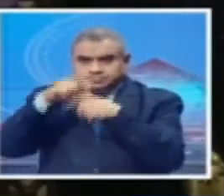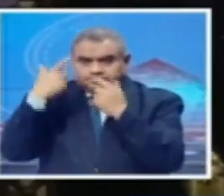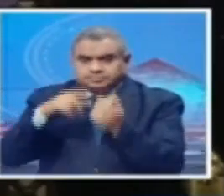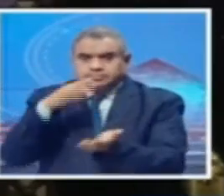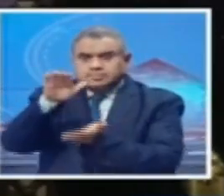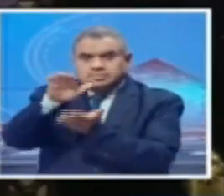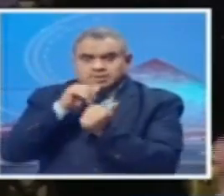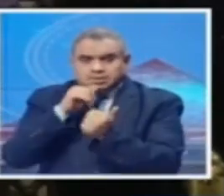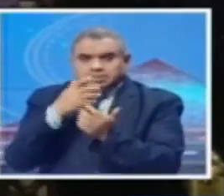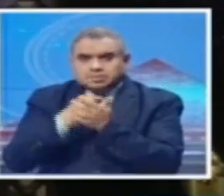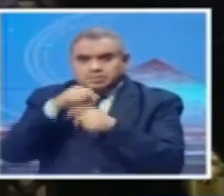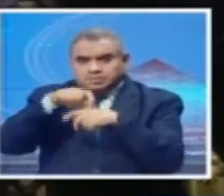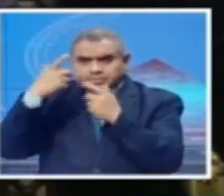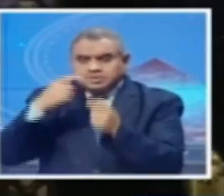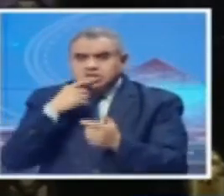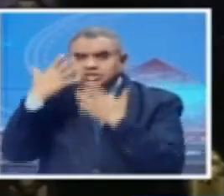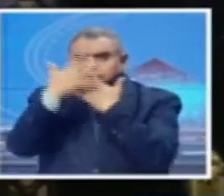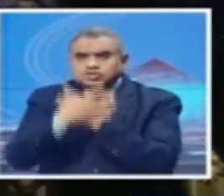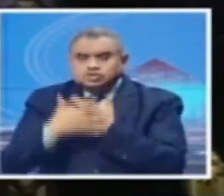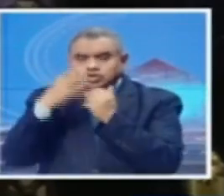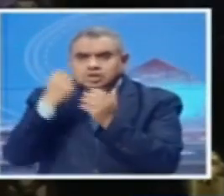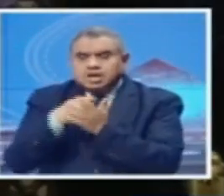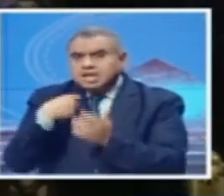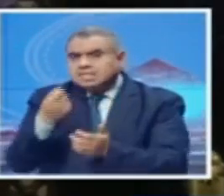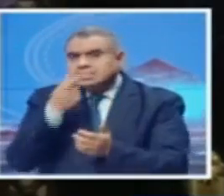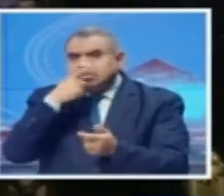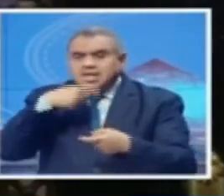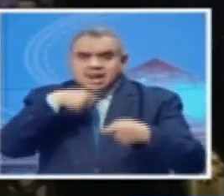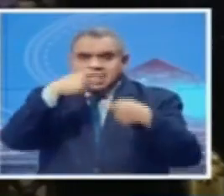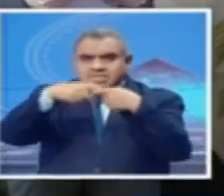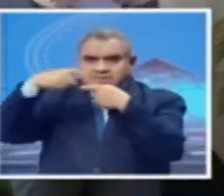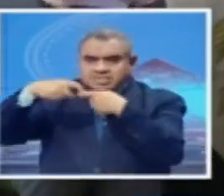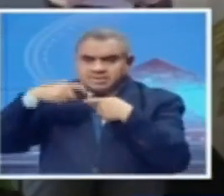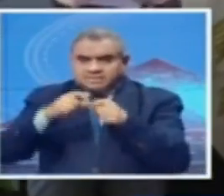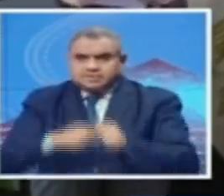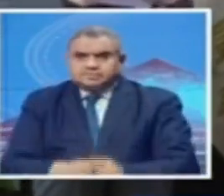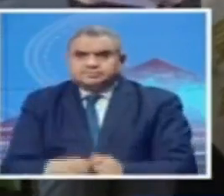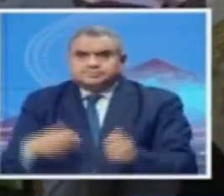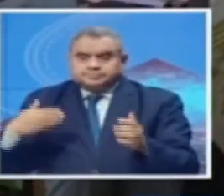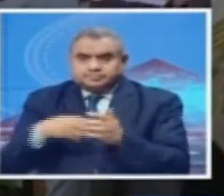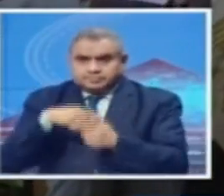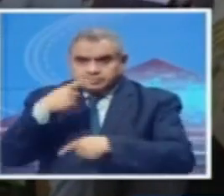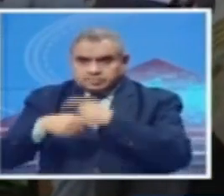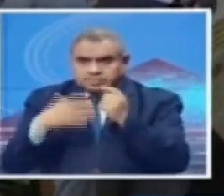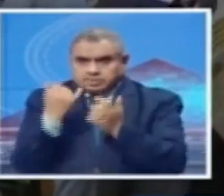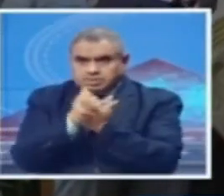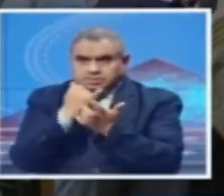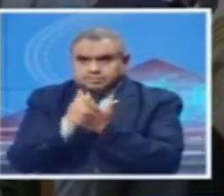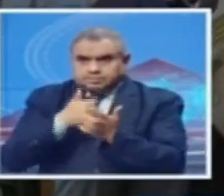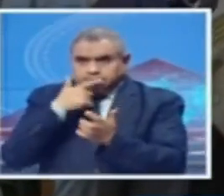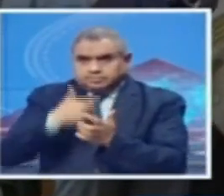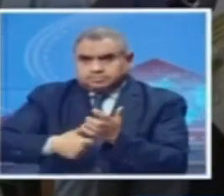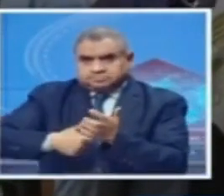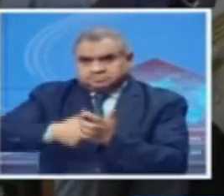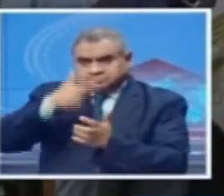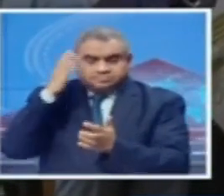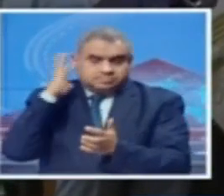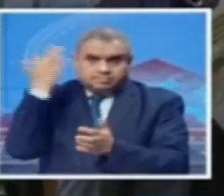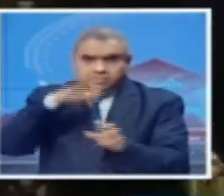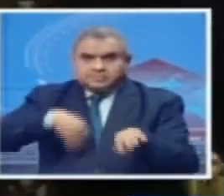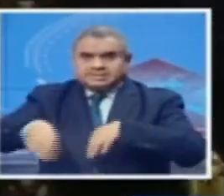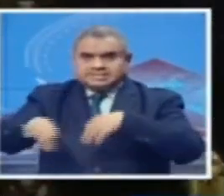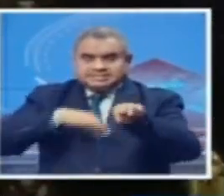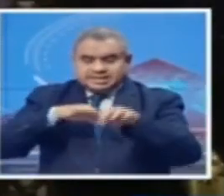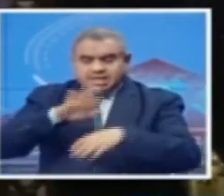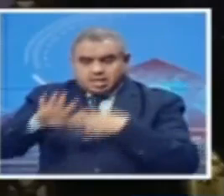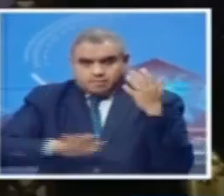توريد من بعض الشركات للقاحات اللي احنا تم التعاقد عليها. رؤى فاقده وبعيده المدى للقياده السياسيه في التعامل